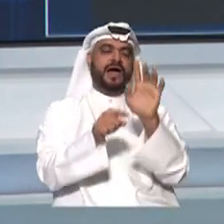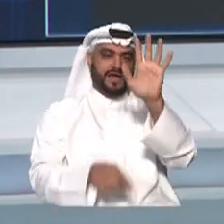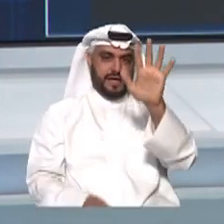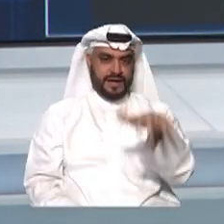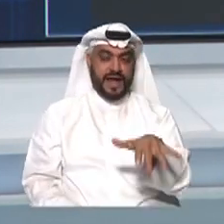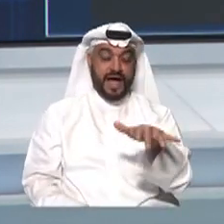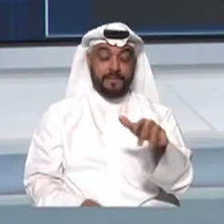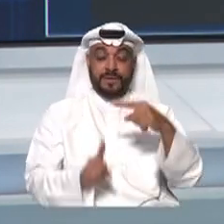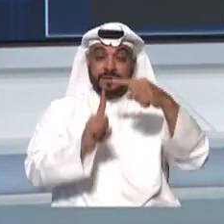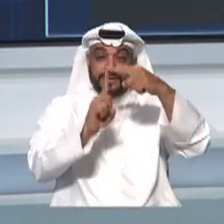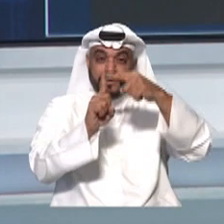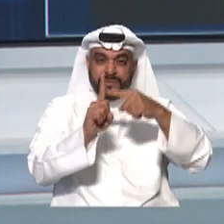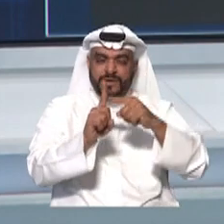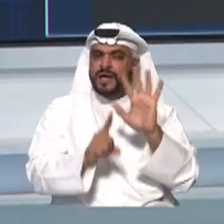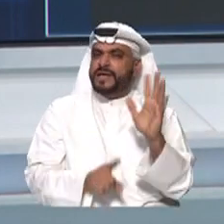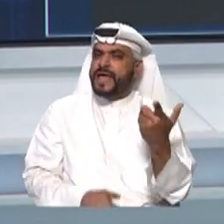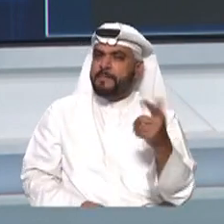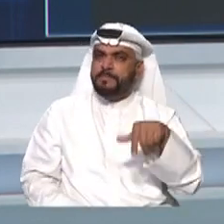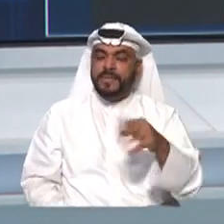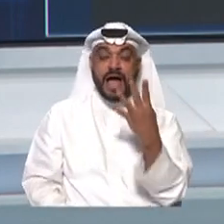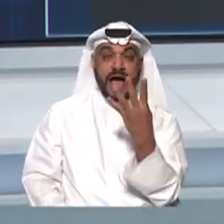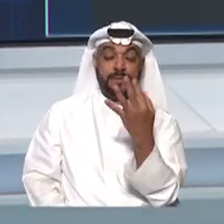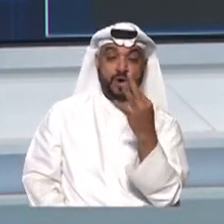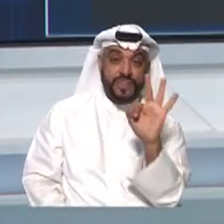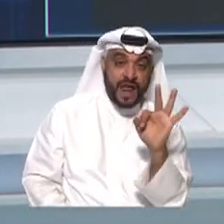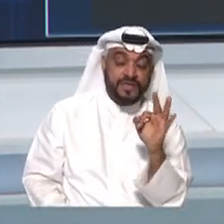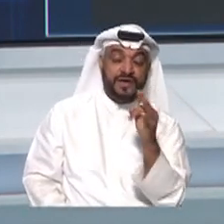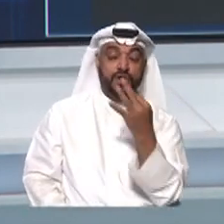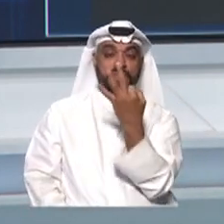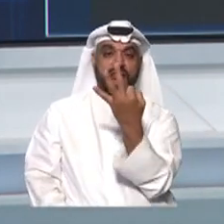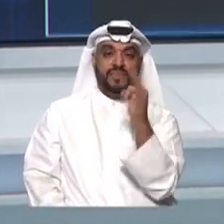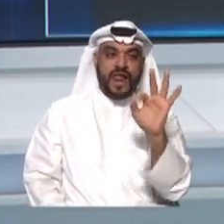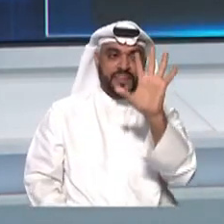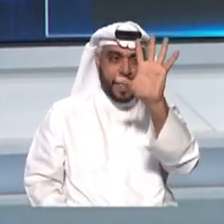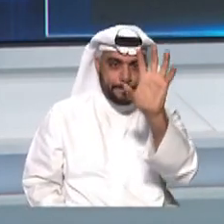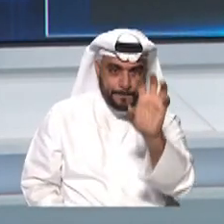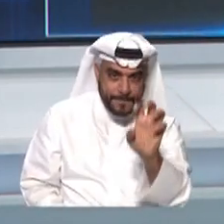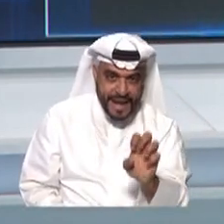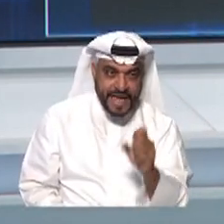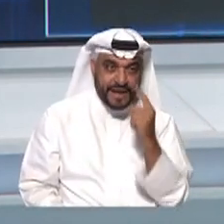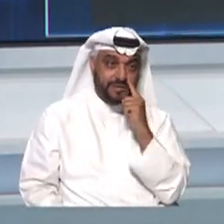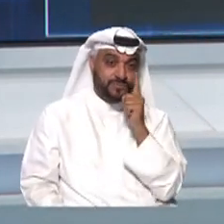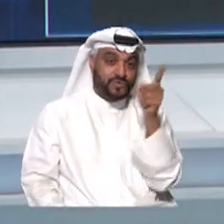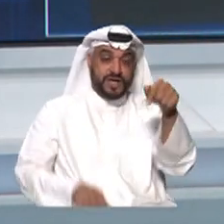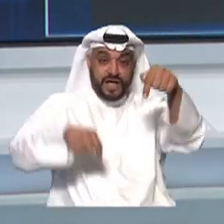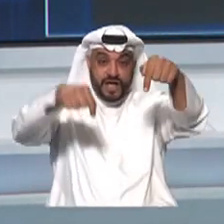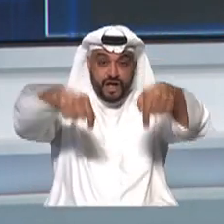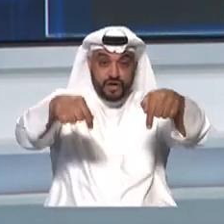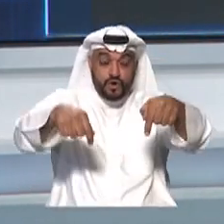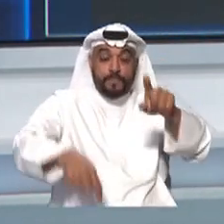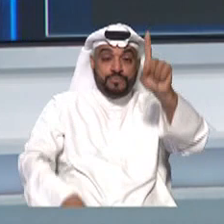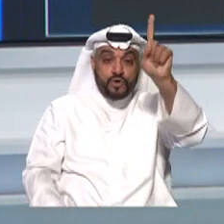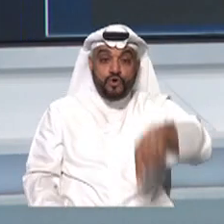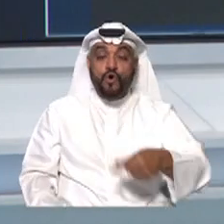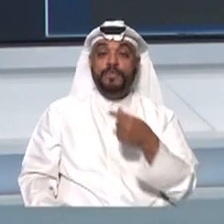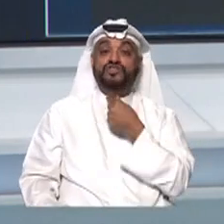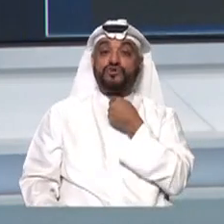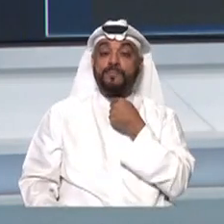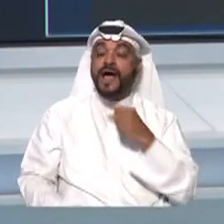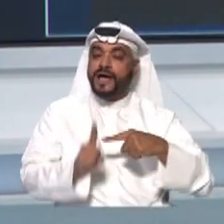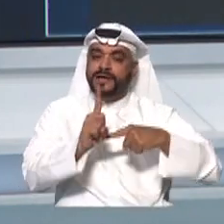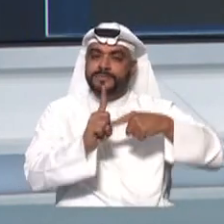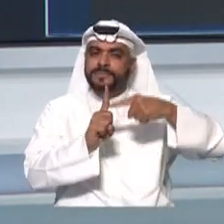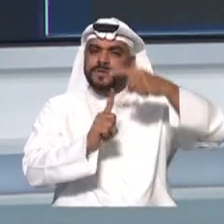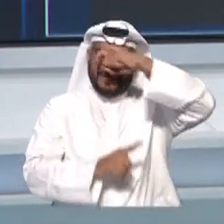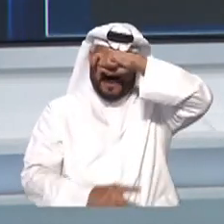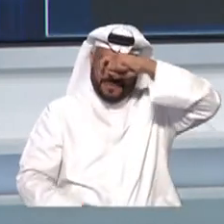أدنى درجة حرارة متراوحة ما بين 34 إلى 33 درجة مئوية، 49 متوقعة يوم الجمعة، ورياح أيضا شمالية